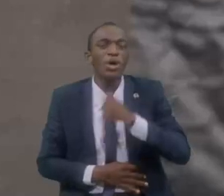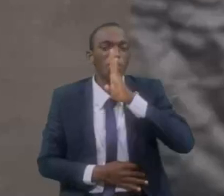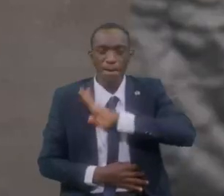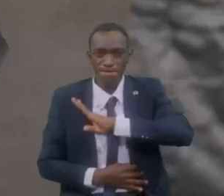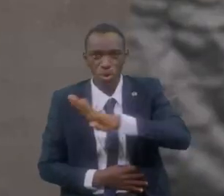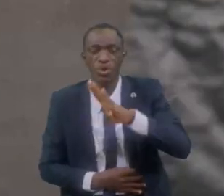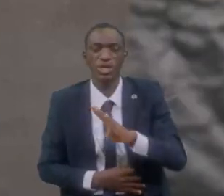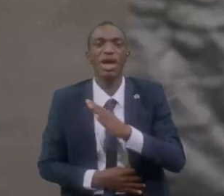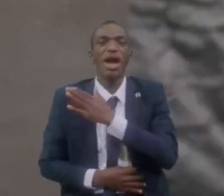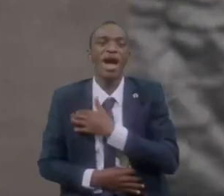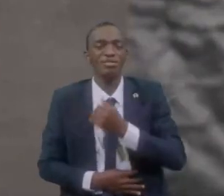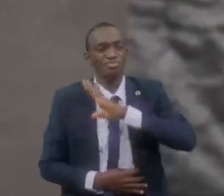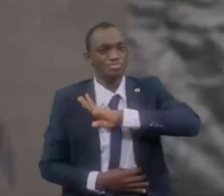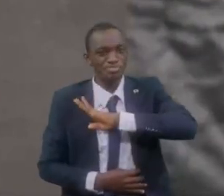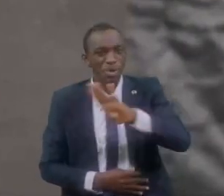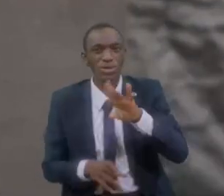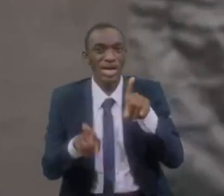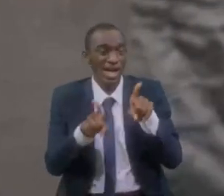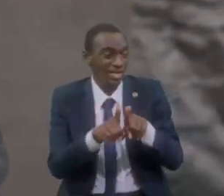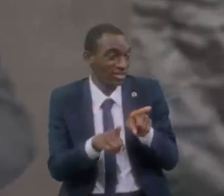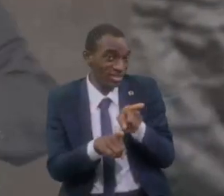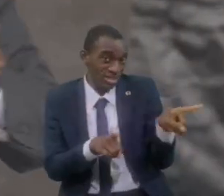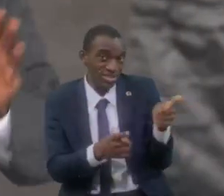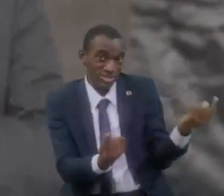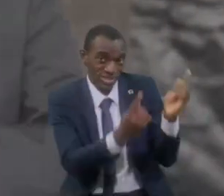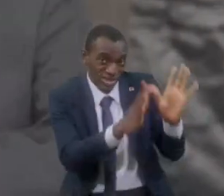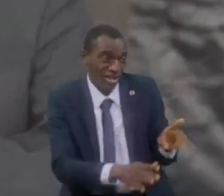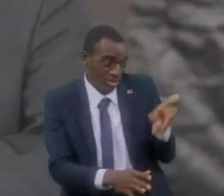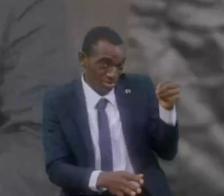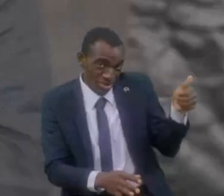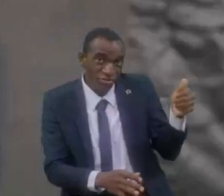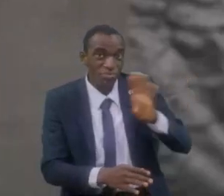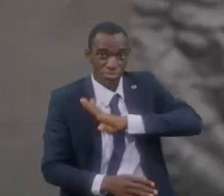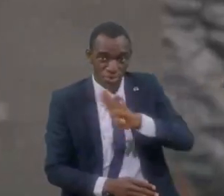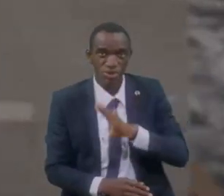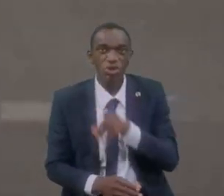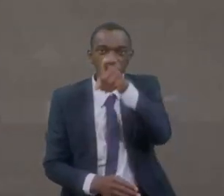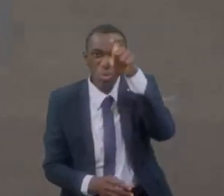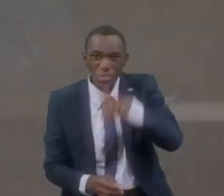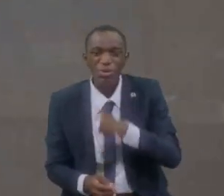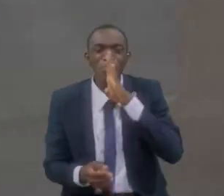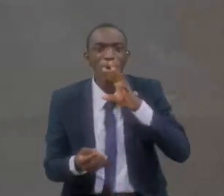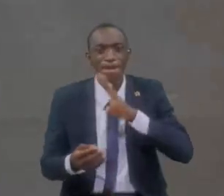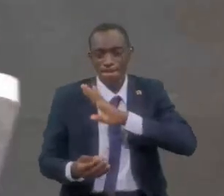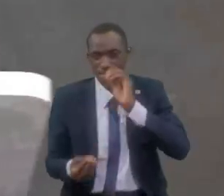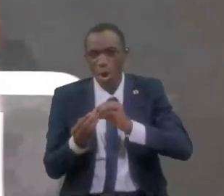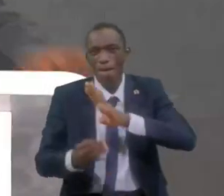il faut que tu sois aussi audacieux comme ces pécheurs. Tu dois être plus